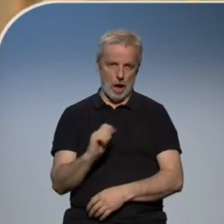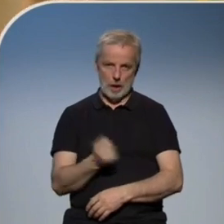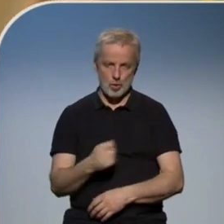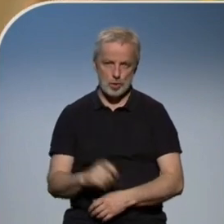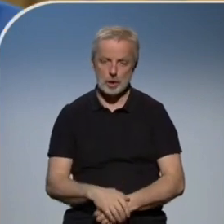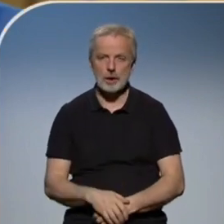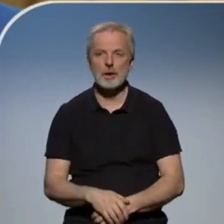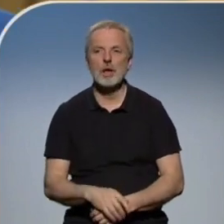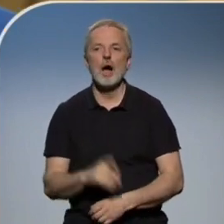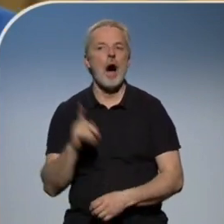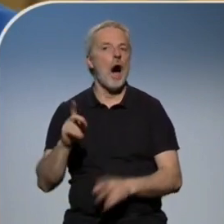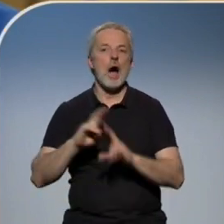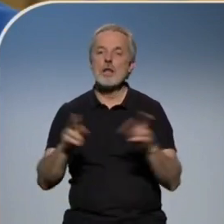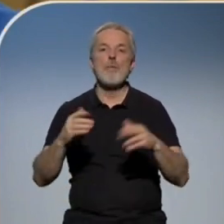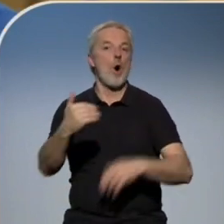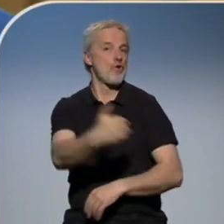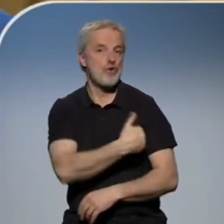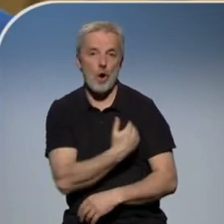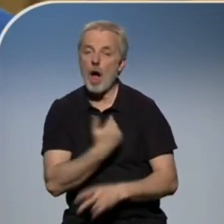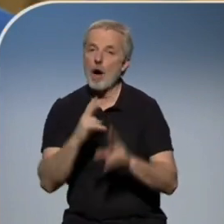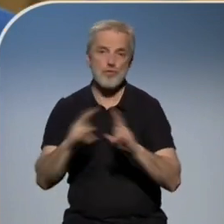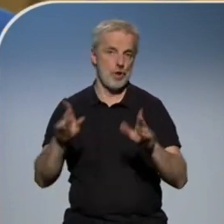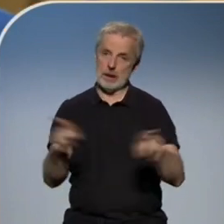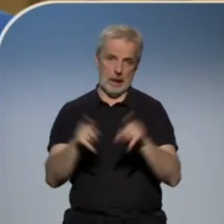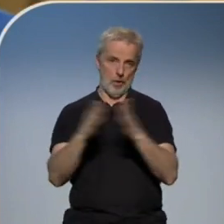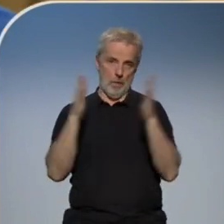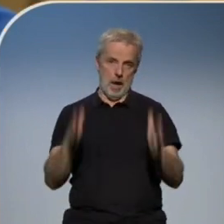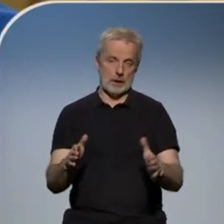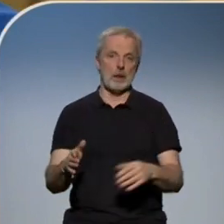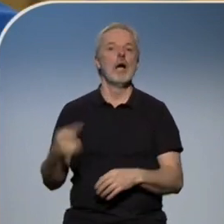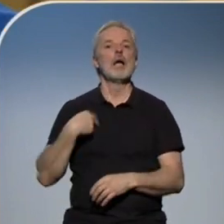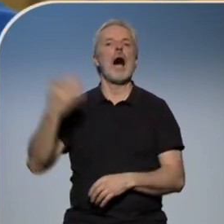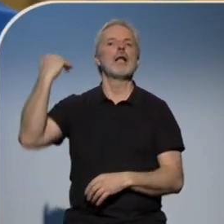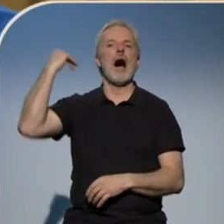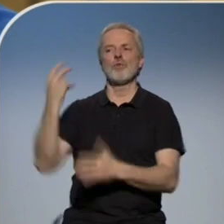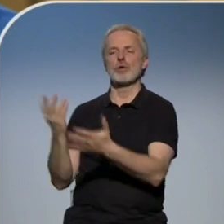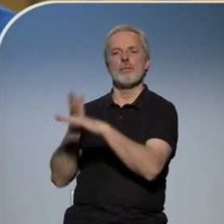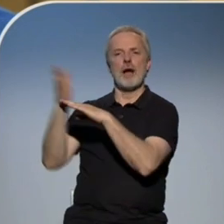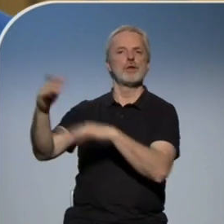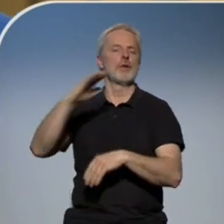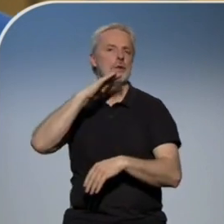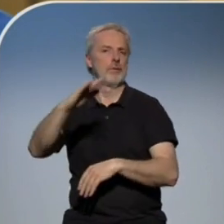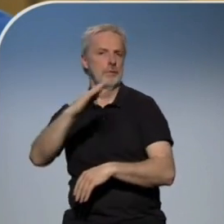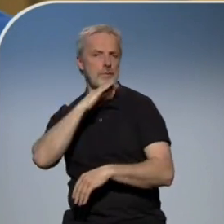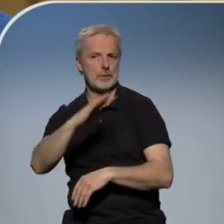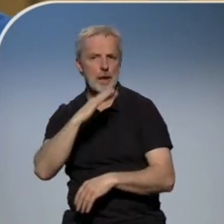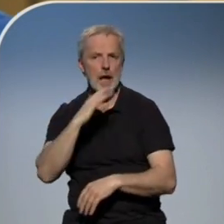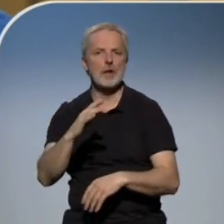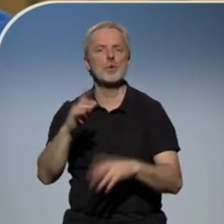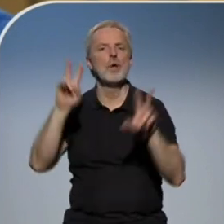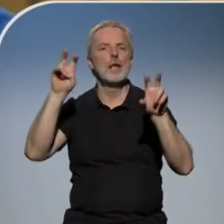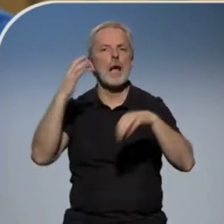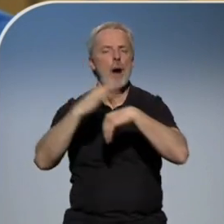naštěstí institut domácího vzdělávání spousta alternativních řešení, ale byl jsem kdysi na krásné přednášce o důchodcích a byla